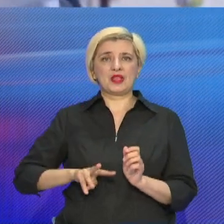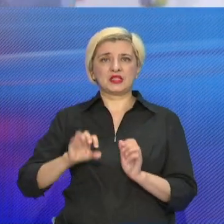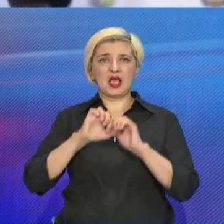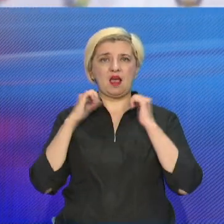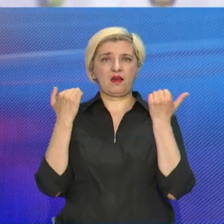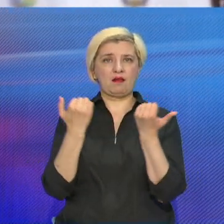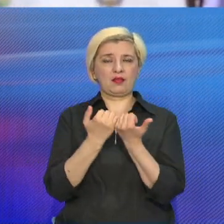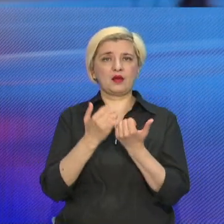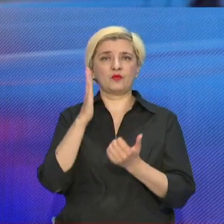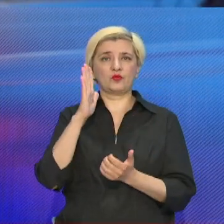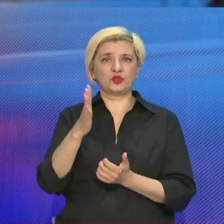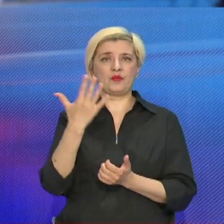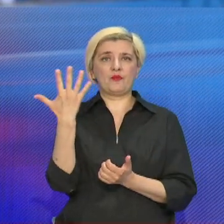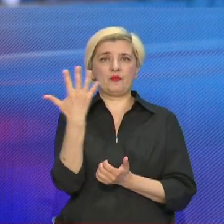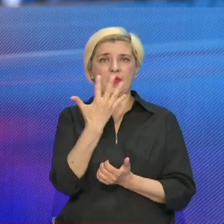жніўня адпаведна.